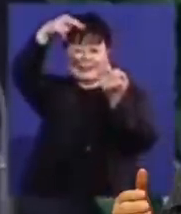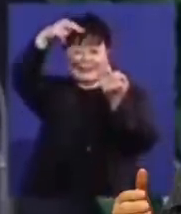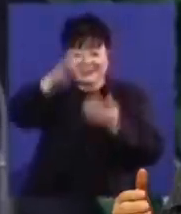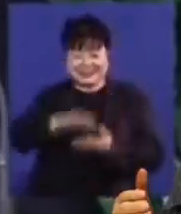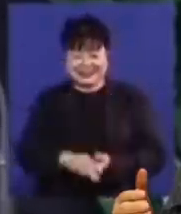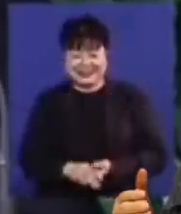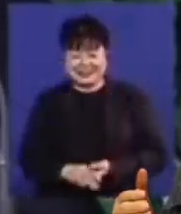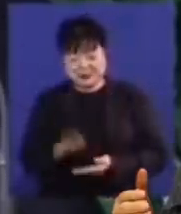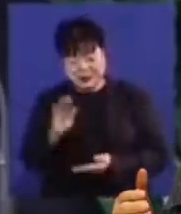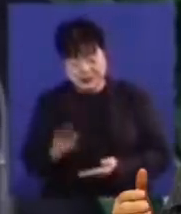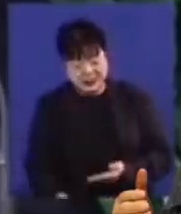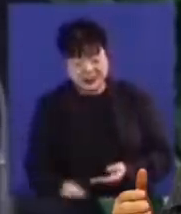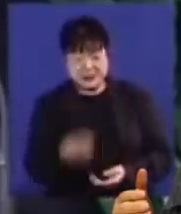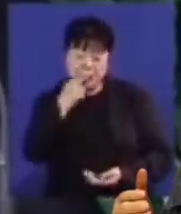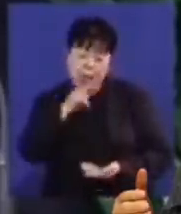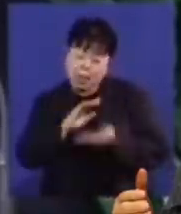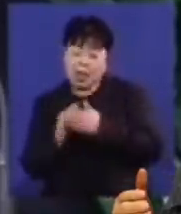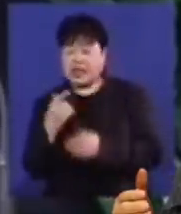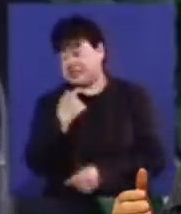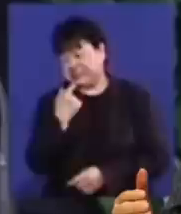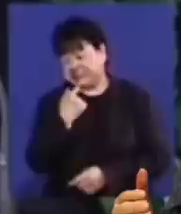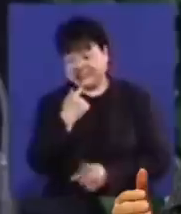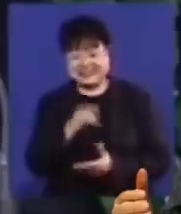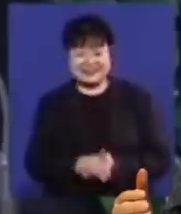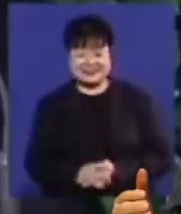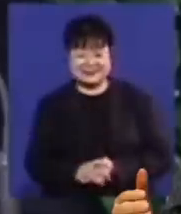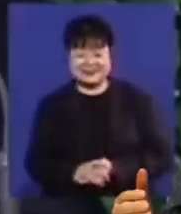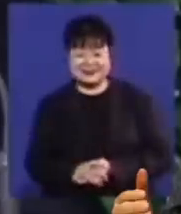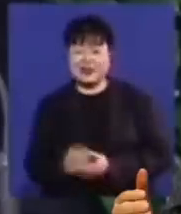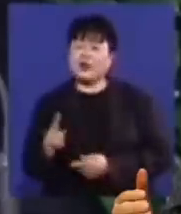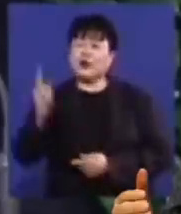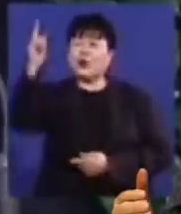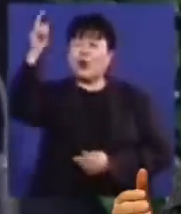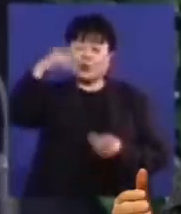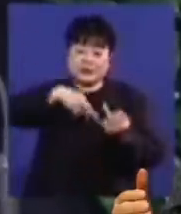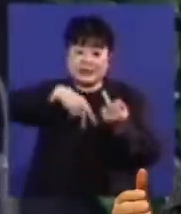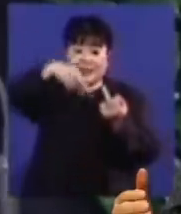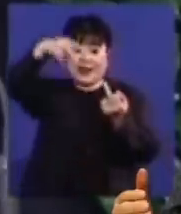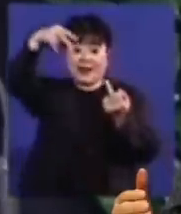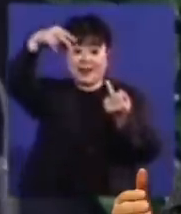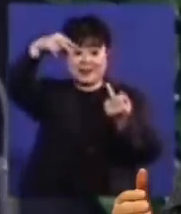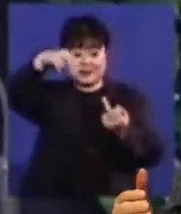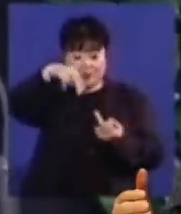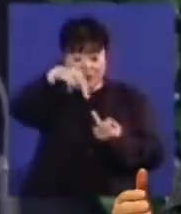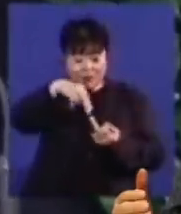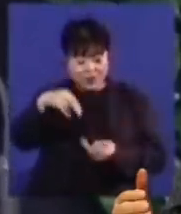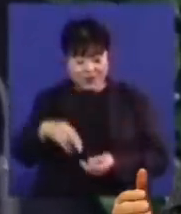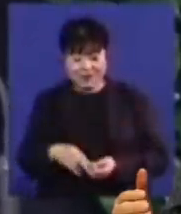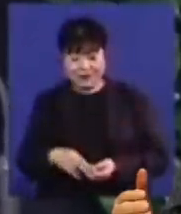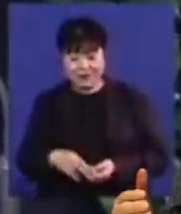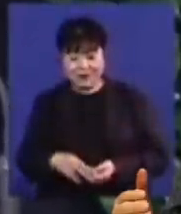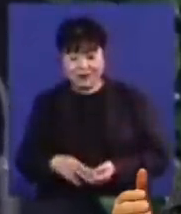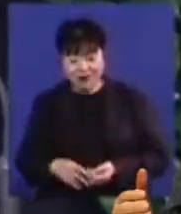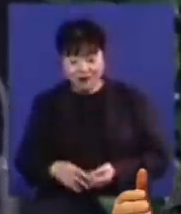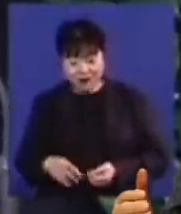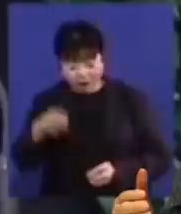애들이 타는 늦은 데 이렇게 타는 걸 좋아하지 않아요. 최상급에 가서 보니까 아주 벼락 같아요.